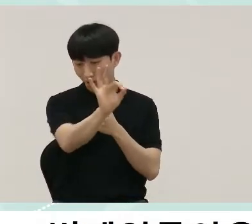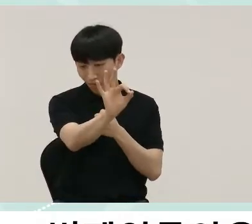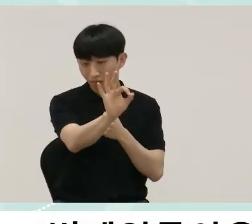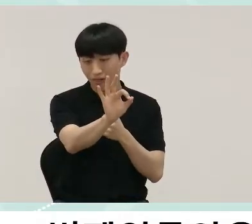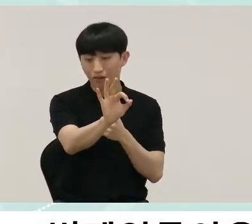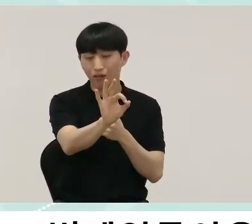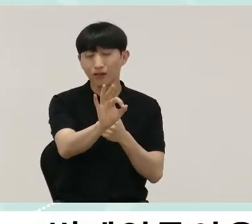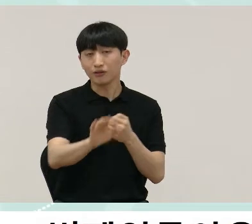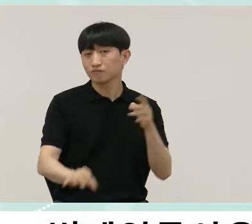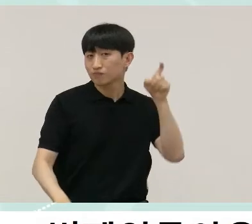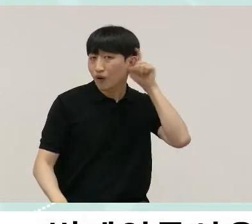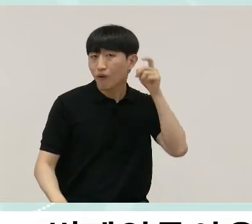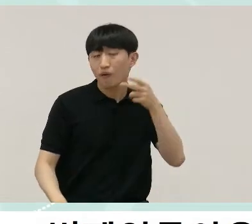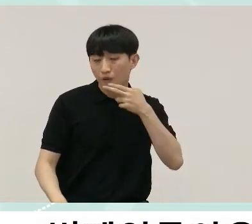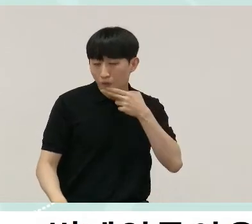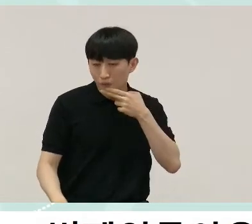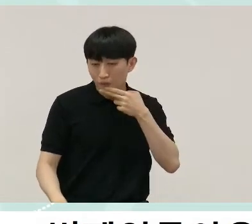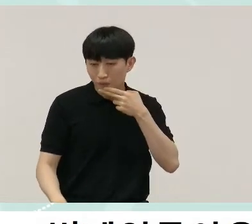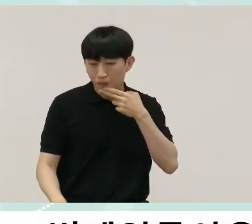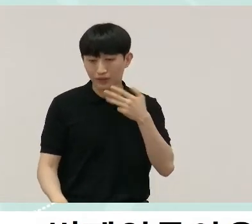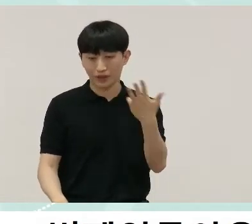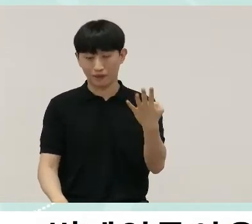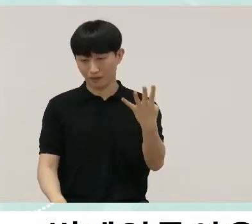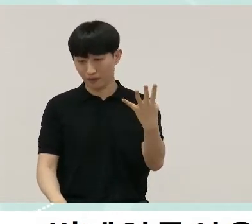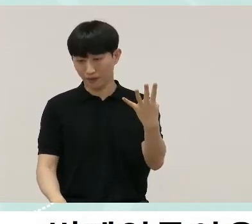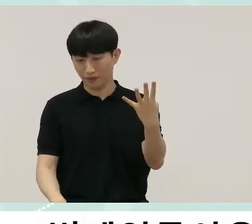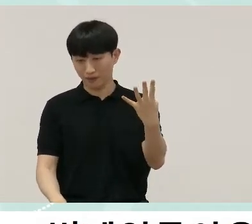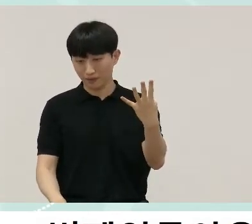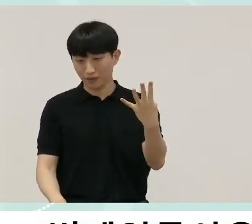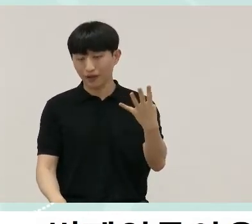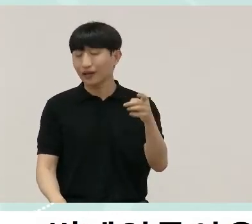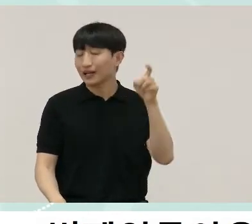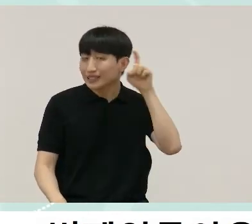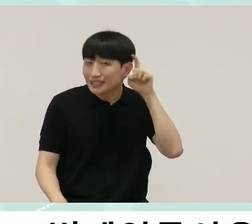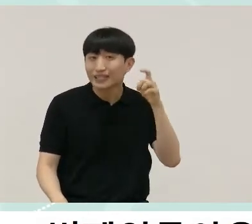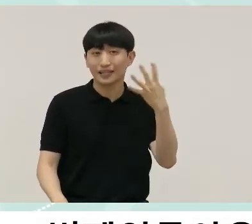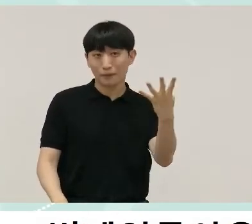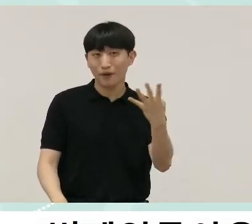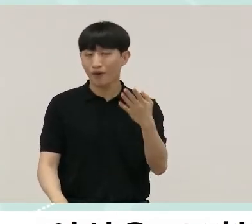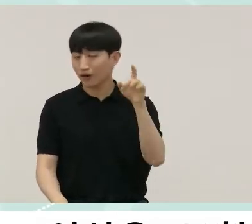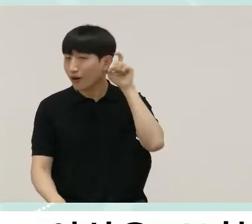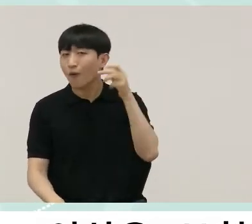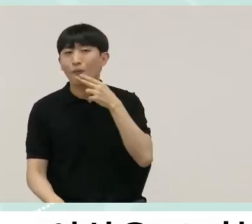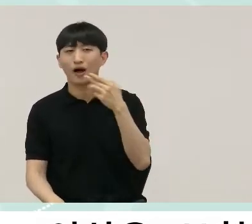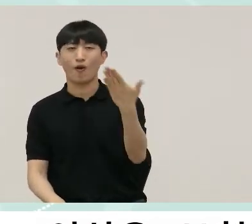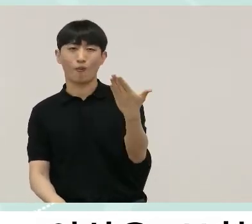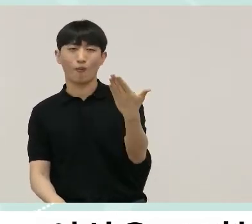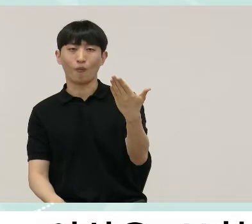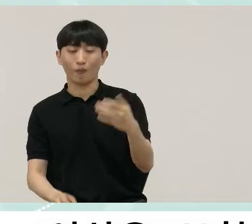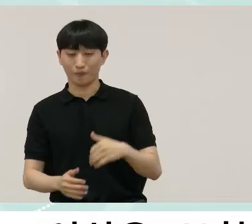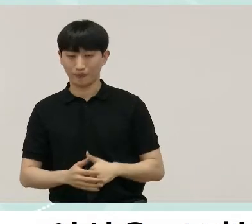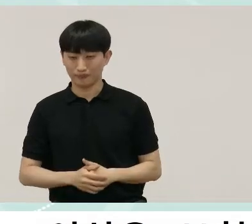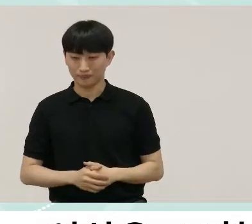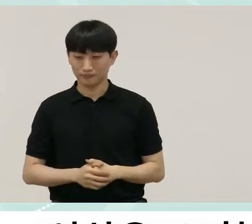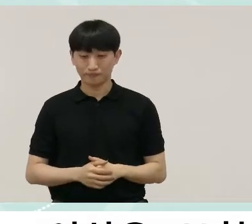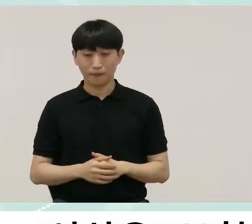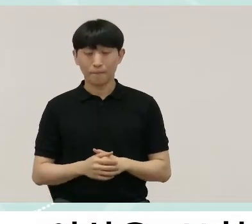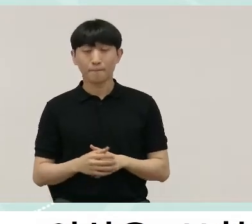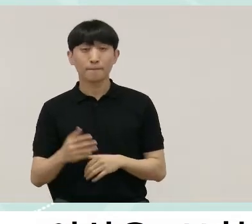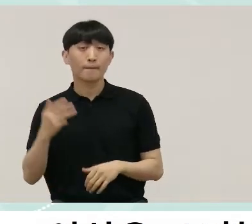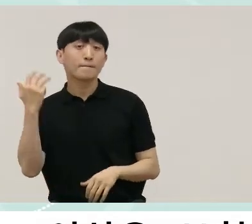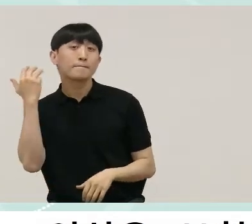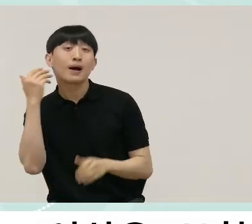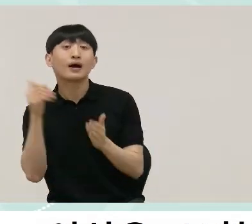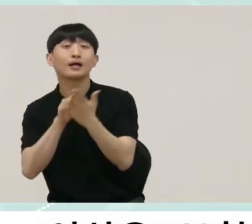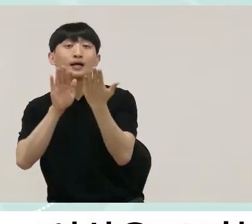4명, 미착용한 경우가 9명입니다. 그런데 재미있는 것은 두 번째 인공호흡 수술을